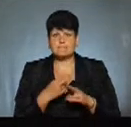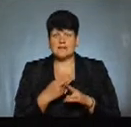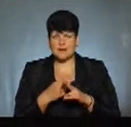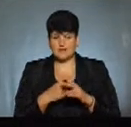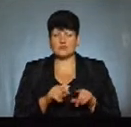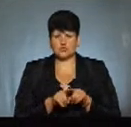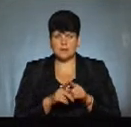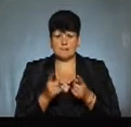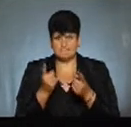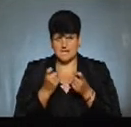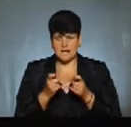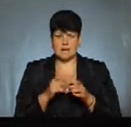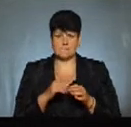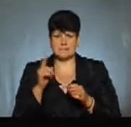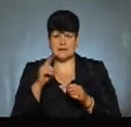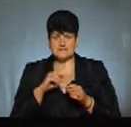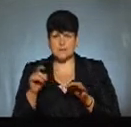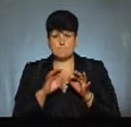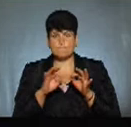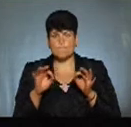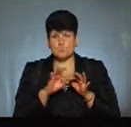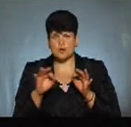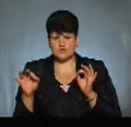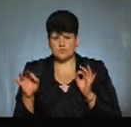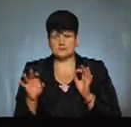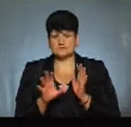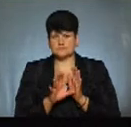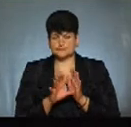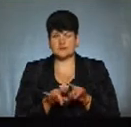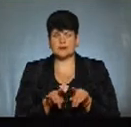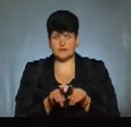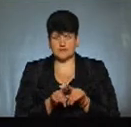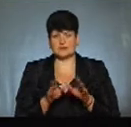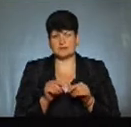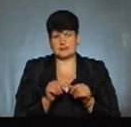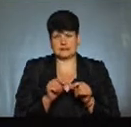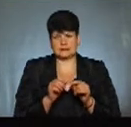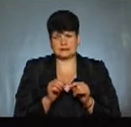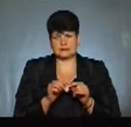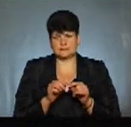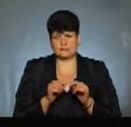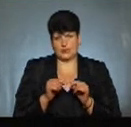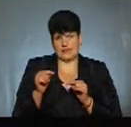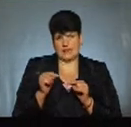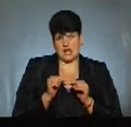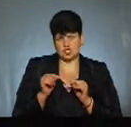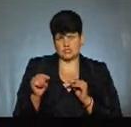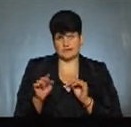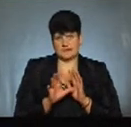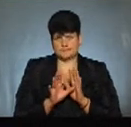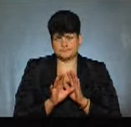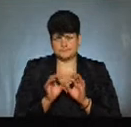блискавку, проводи під напругою. Також треба уникати, подальше триматися від лінії електропередач.